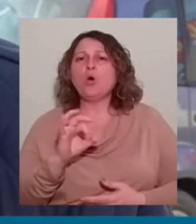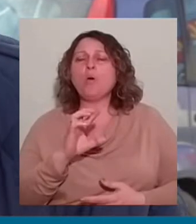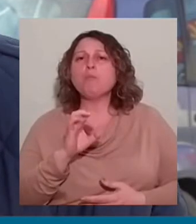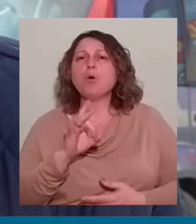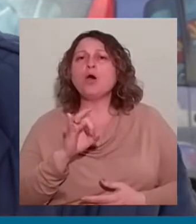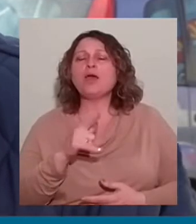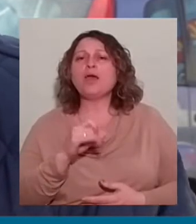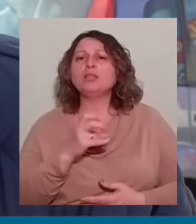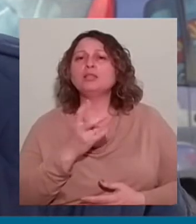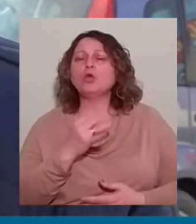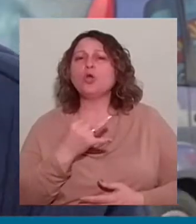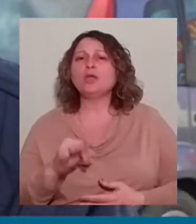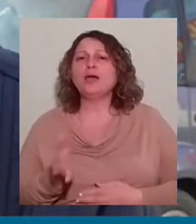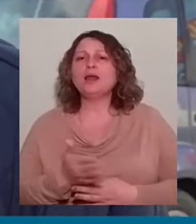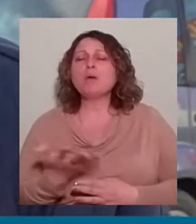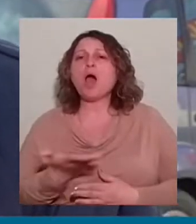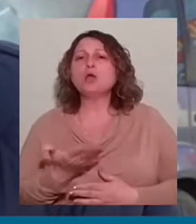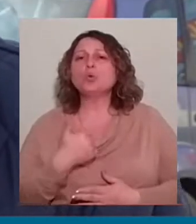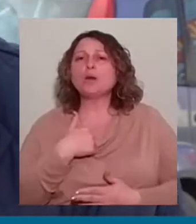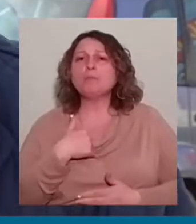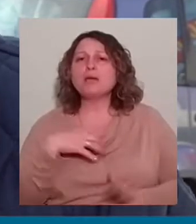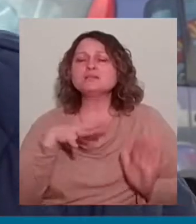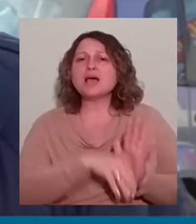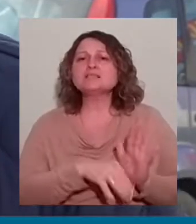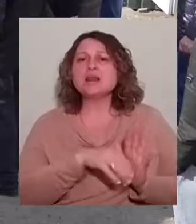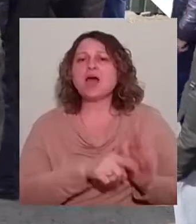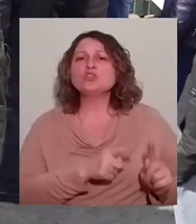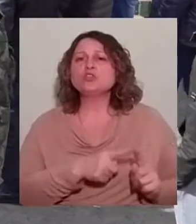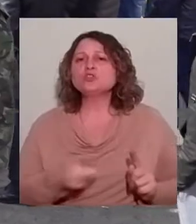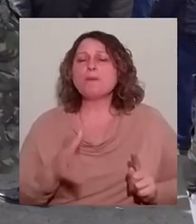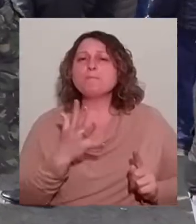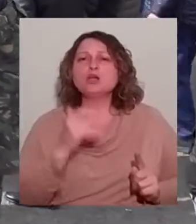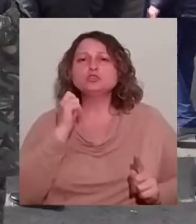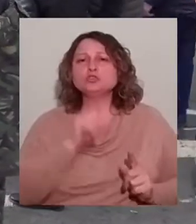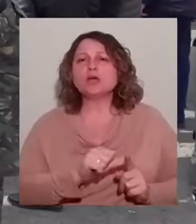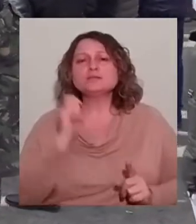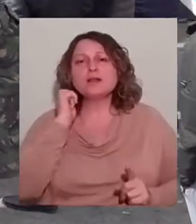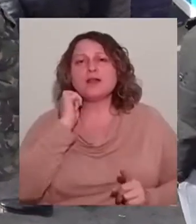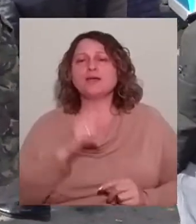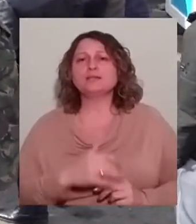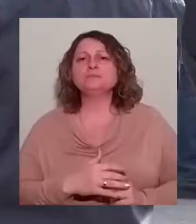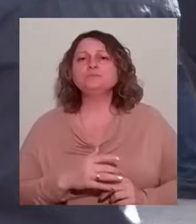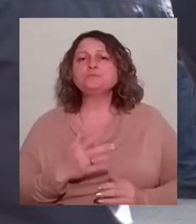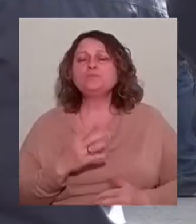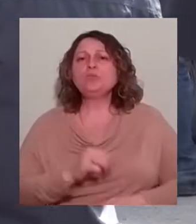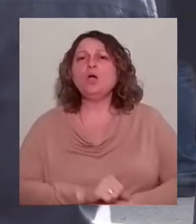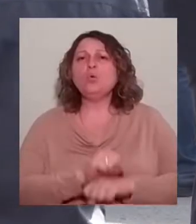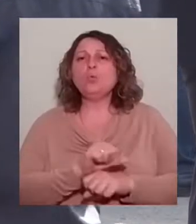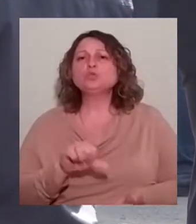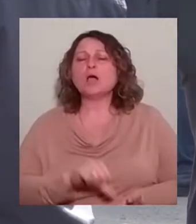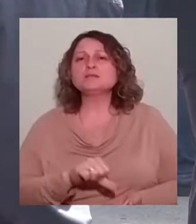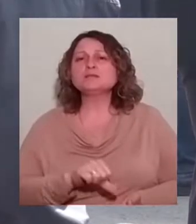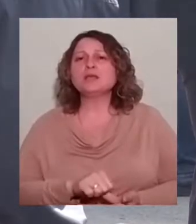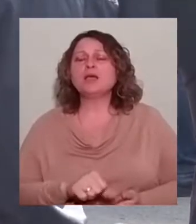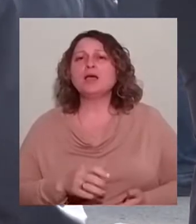нашей, которую мы заселяли 5-6 лет подряд. Також учасники акції виступили проти обов'язкового